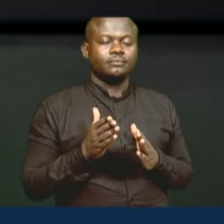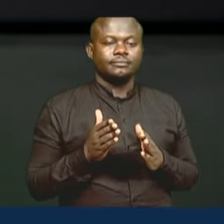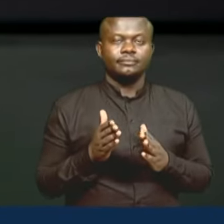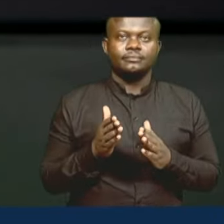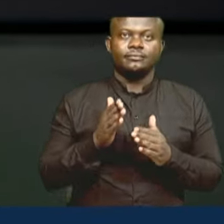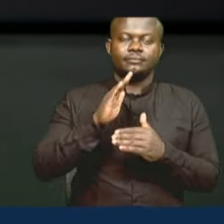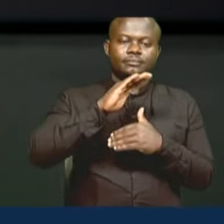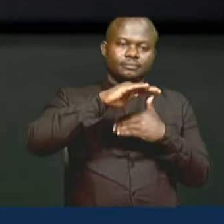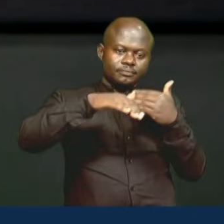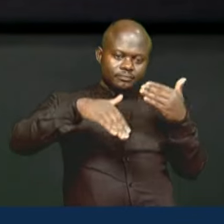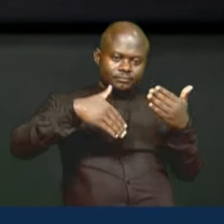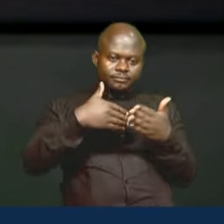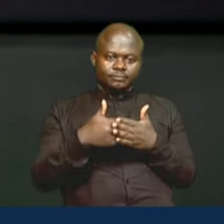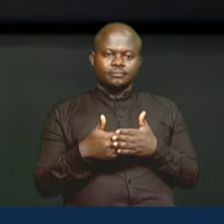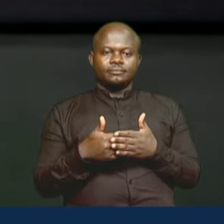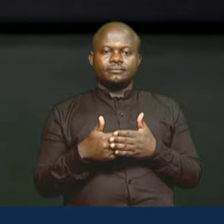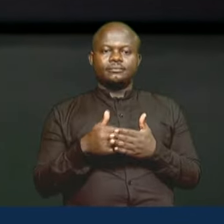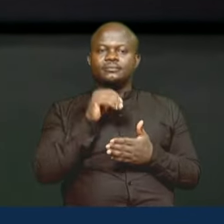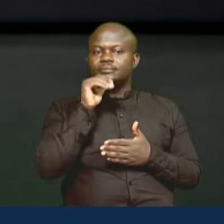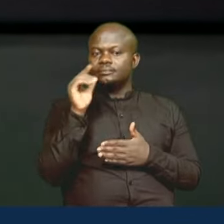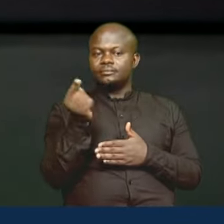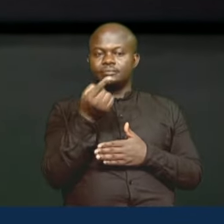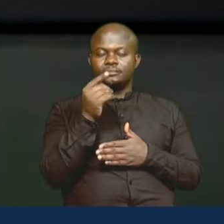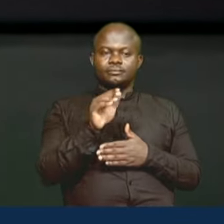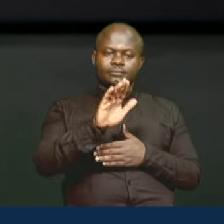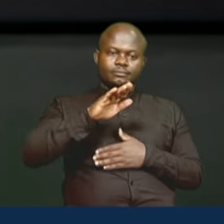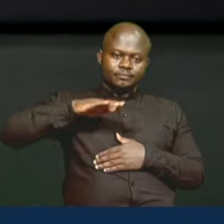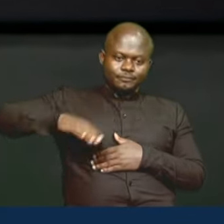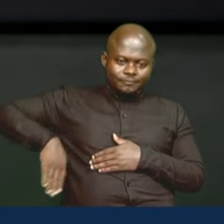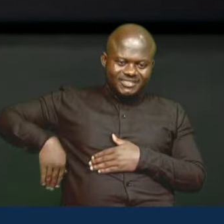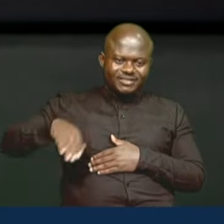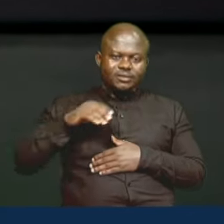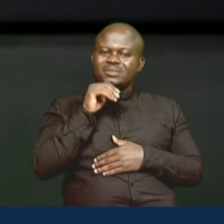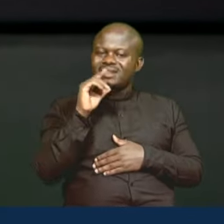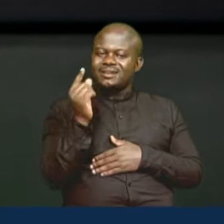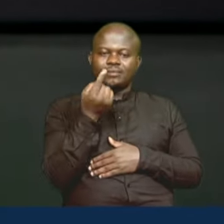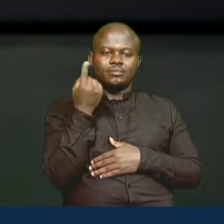bose, nta n'umwe dusize inyuma,